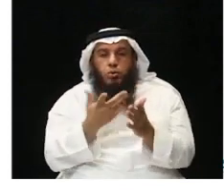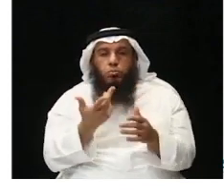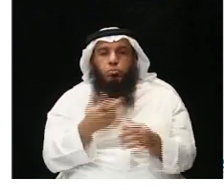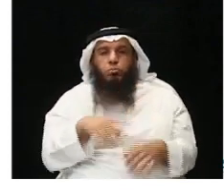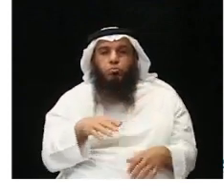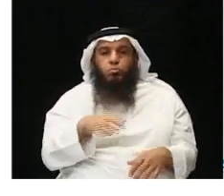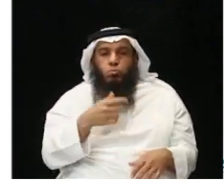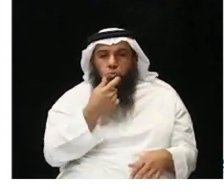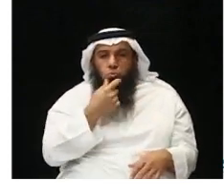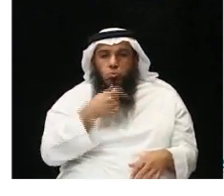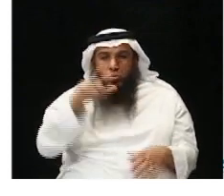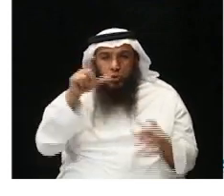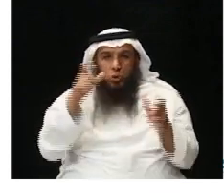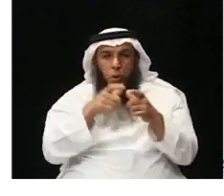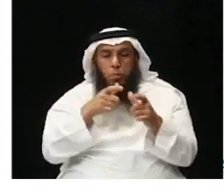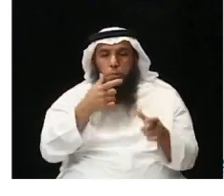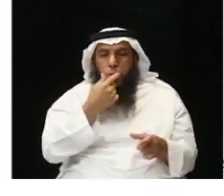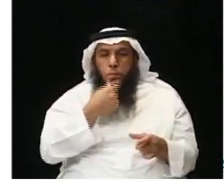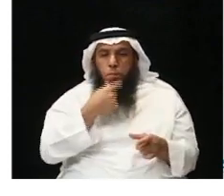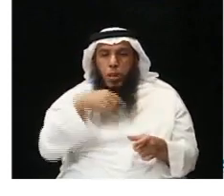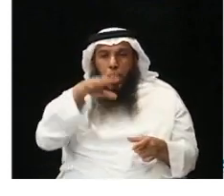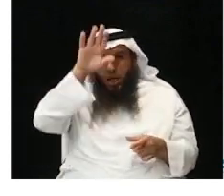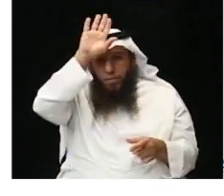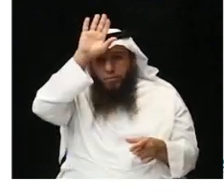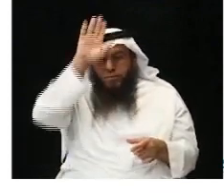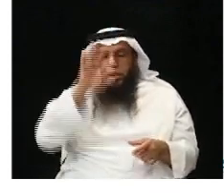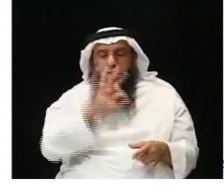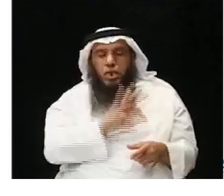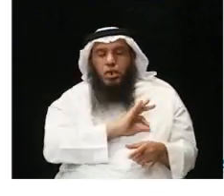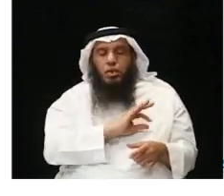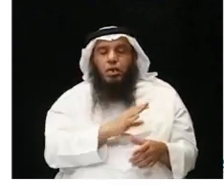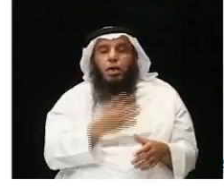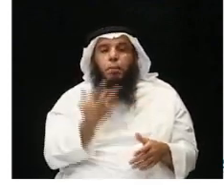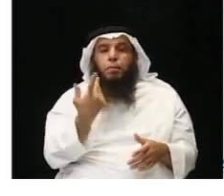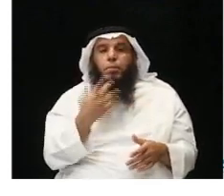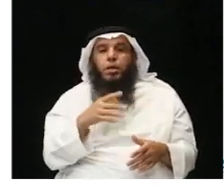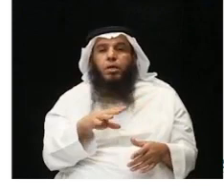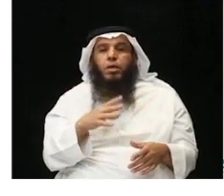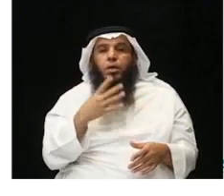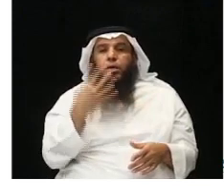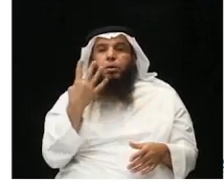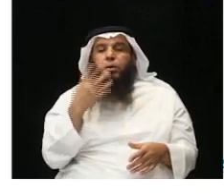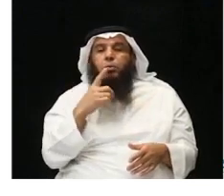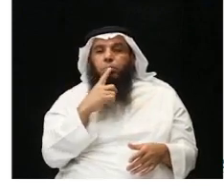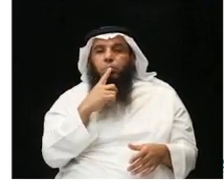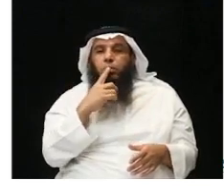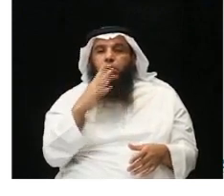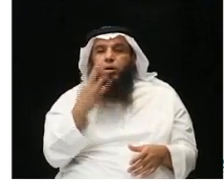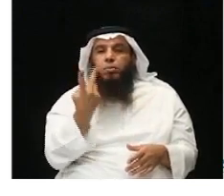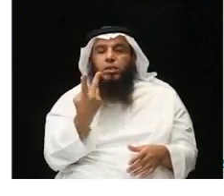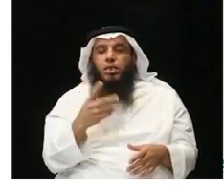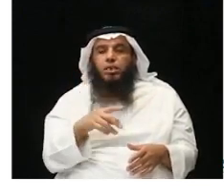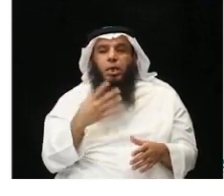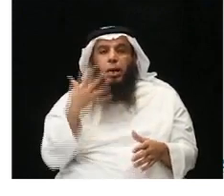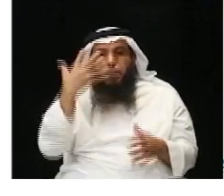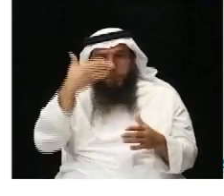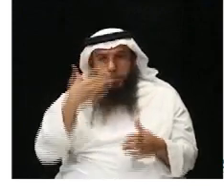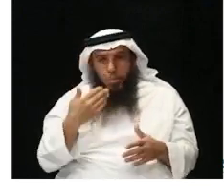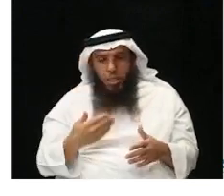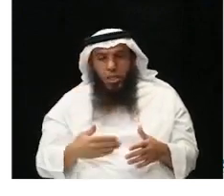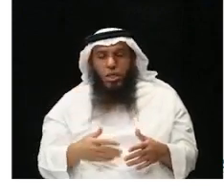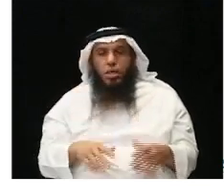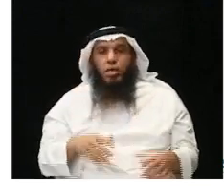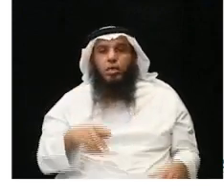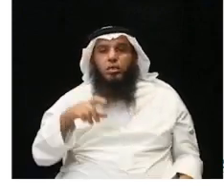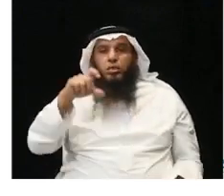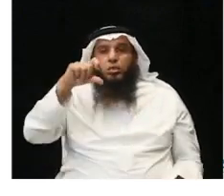الملك فهد. فأثناء الترتيب سور القرآن 114، تقع هذه السورة في رقم 29. أما سبب